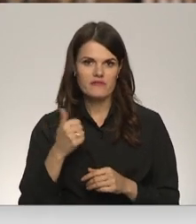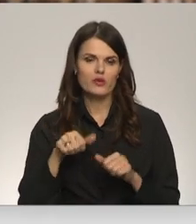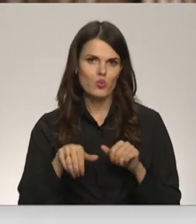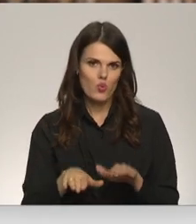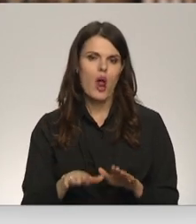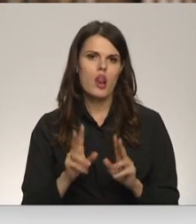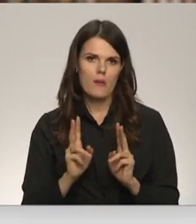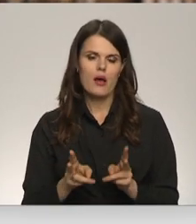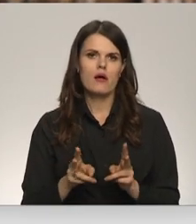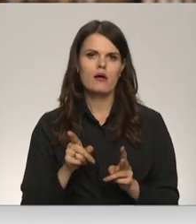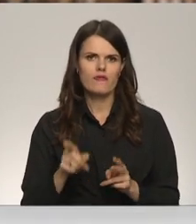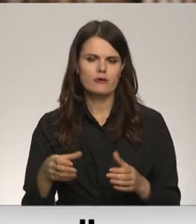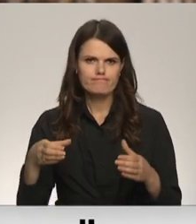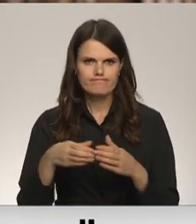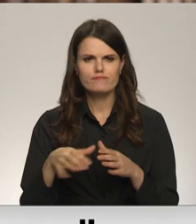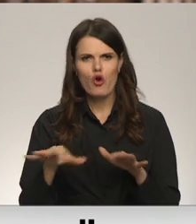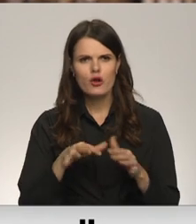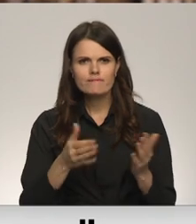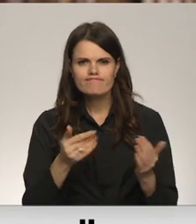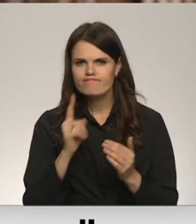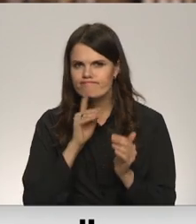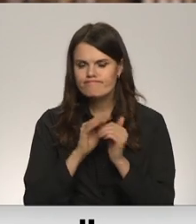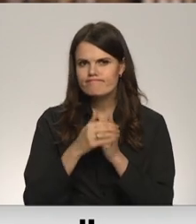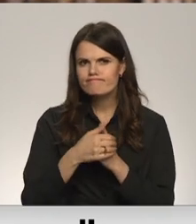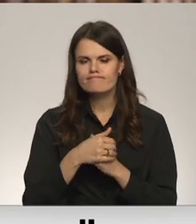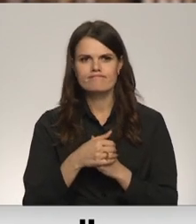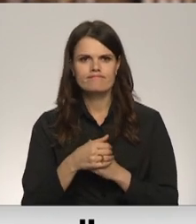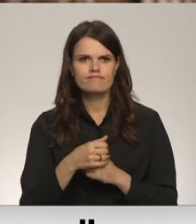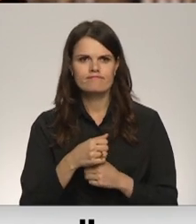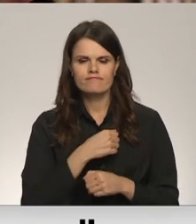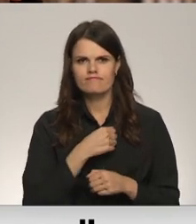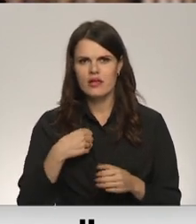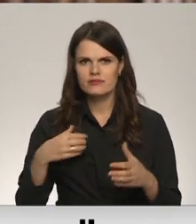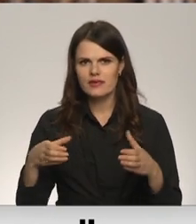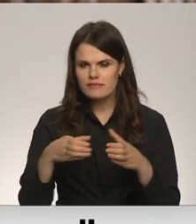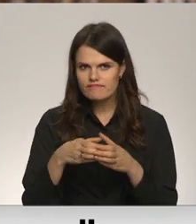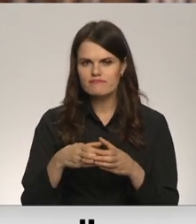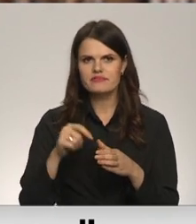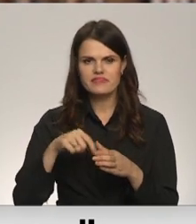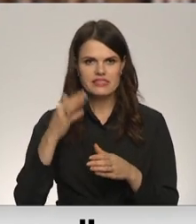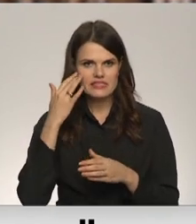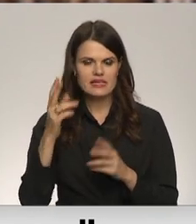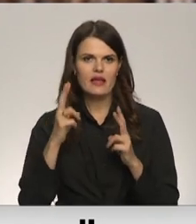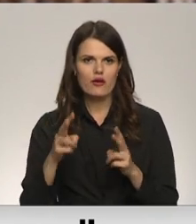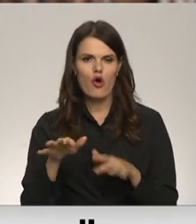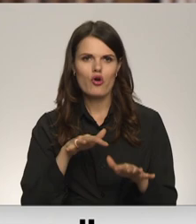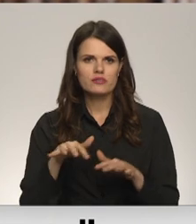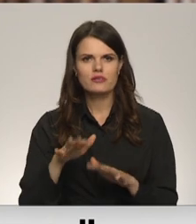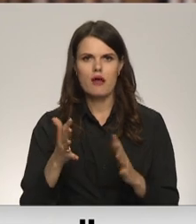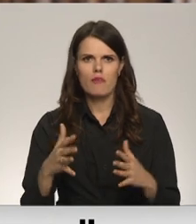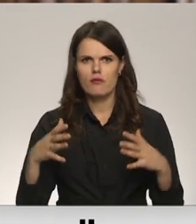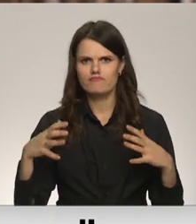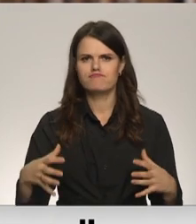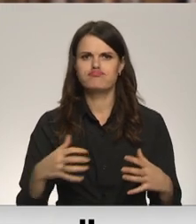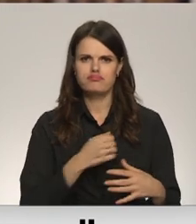viņi partizānus organizēs vienotā militārā vienībā, vismaz apmēram viņi cerēja, ka viņi sev organizēs apmēram bataljonu